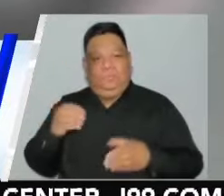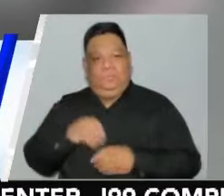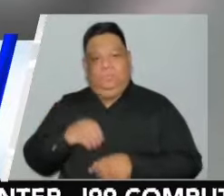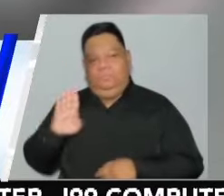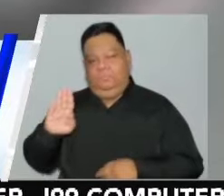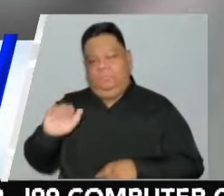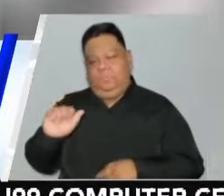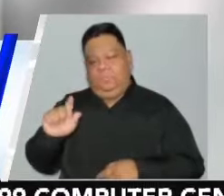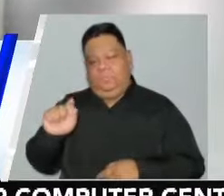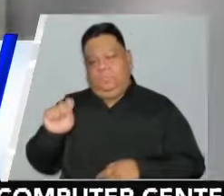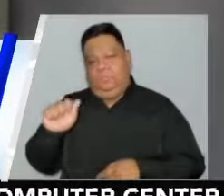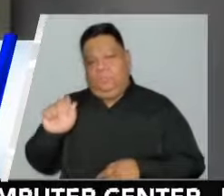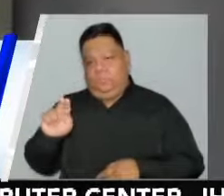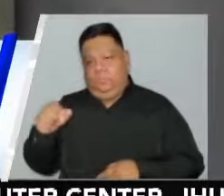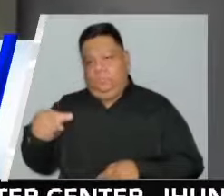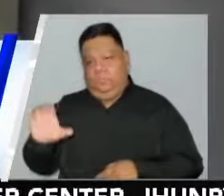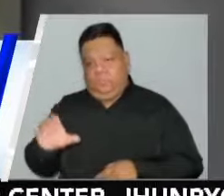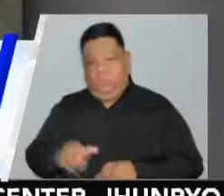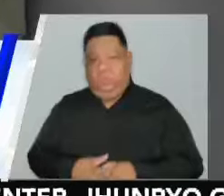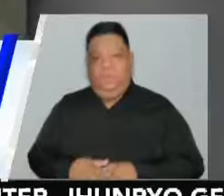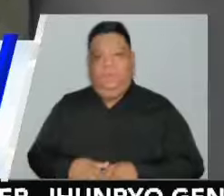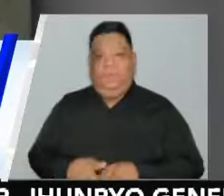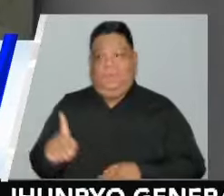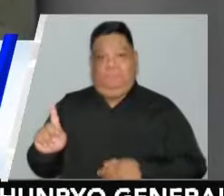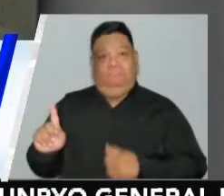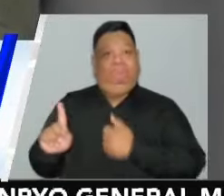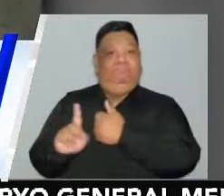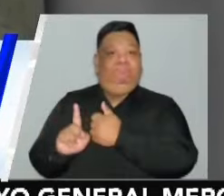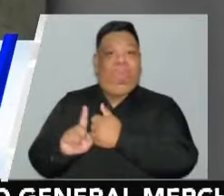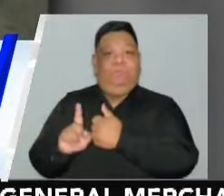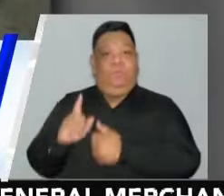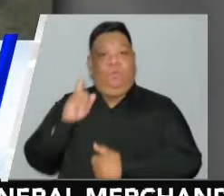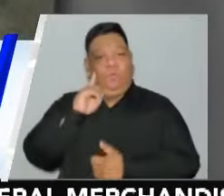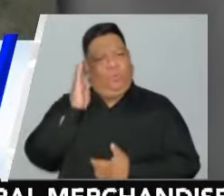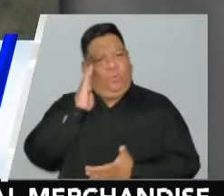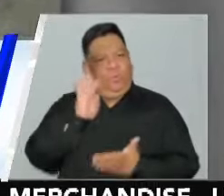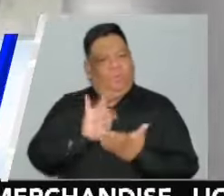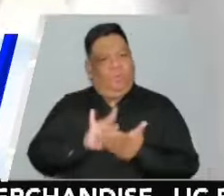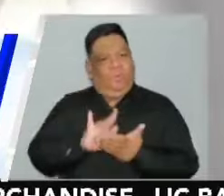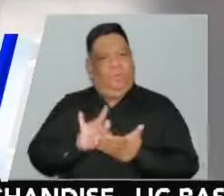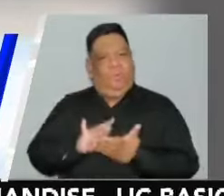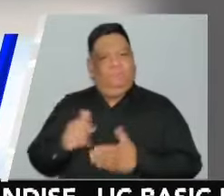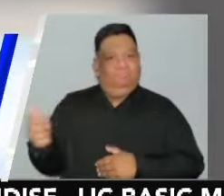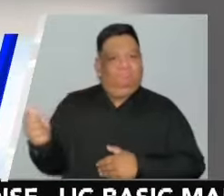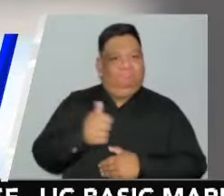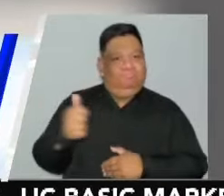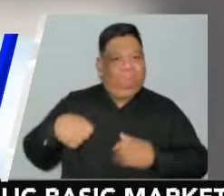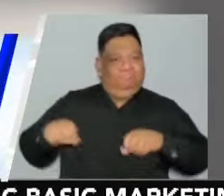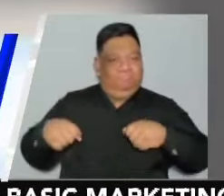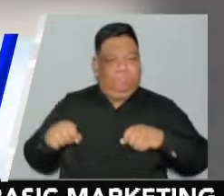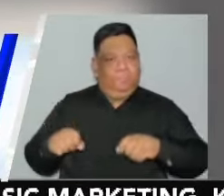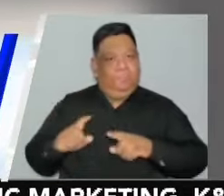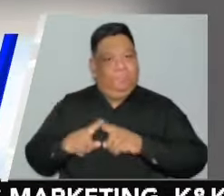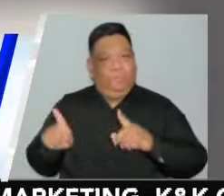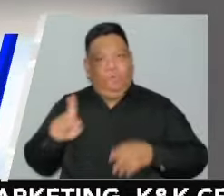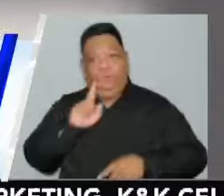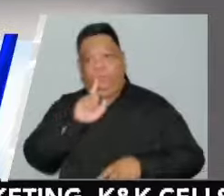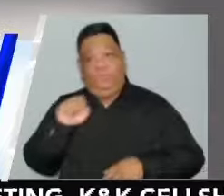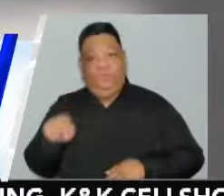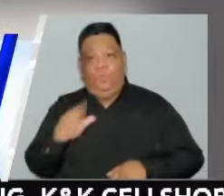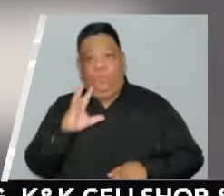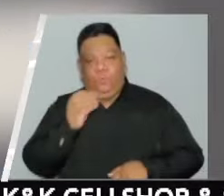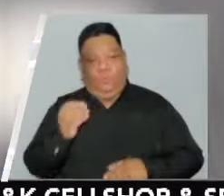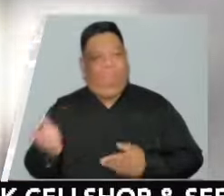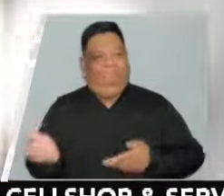ang pinopronta ni Rivera, pero ang mga pasahero niya, mga binibentahan niya ng ilegal na droga. 25 grams ng hinihinalang shabu